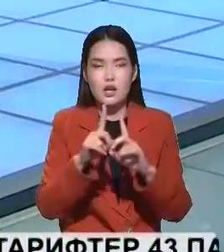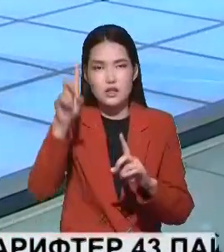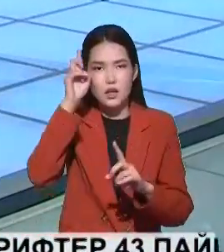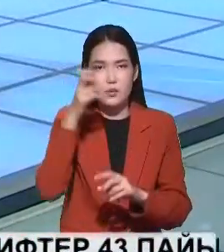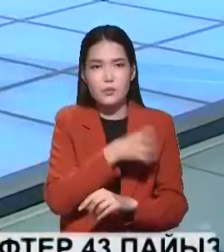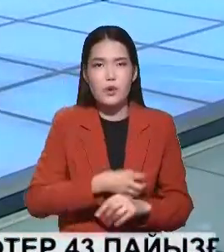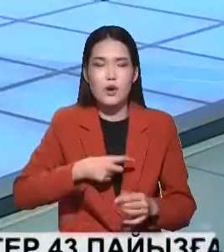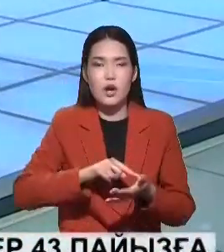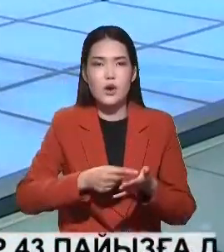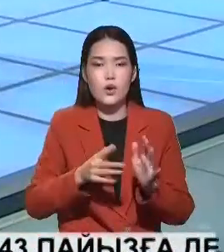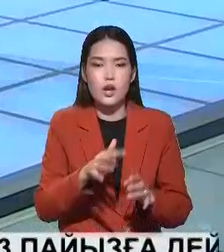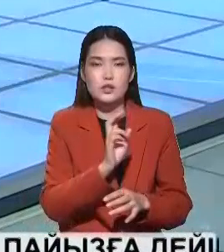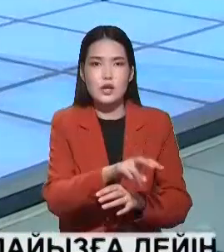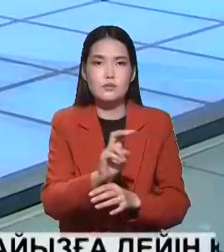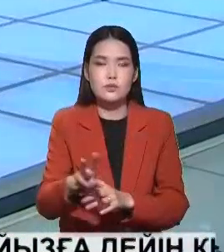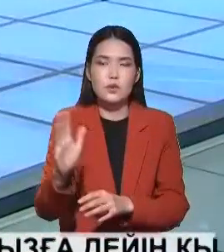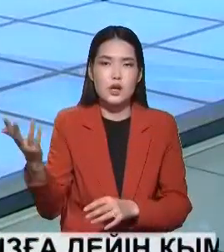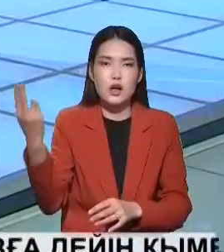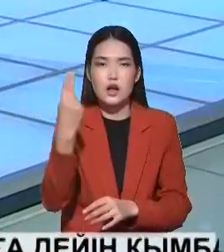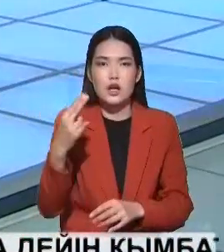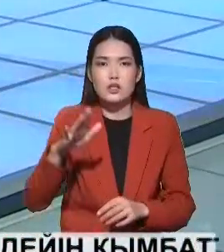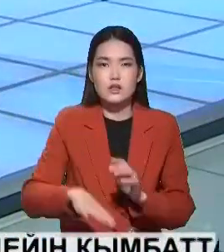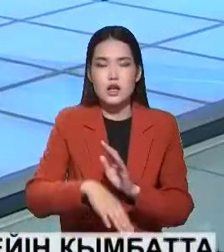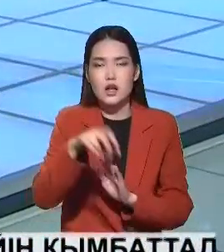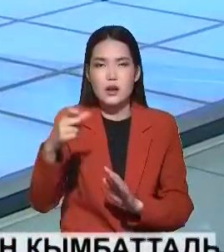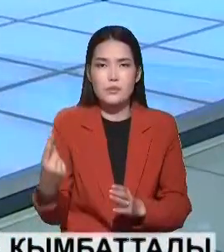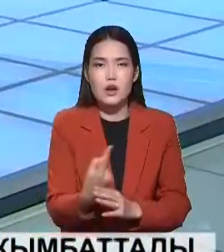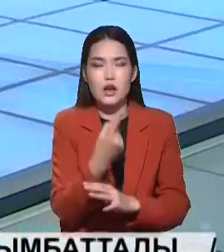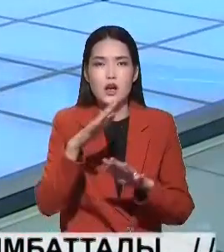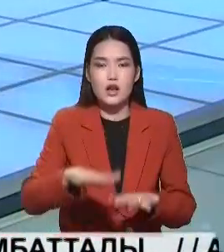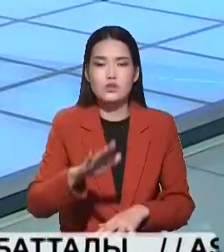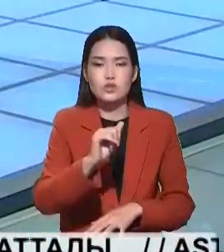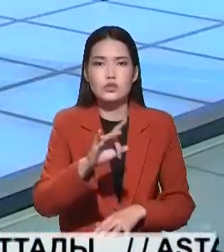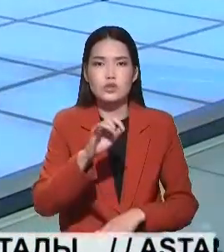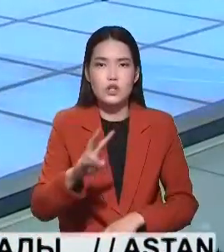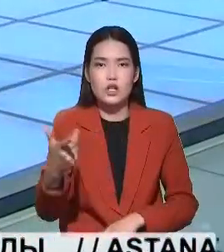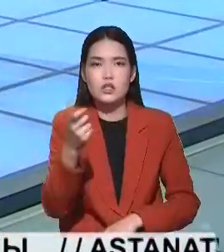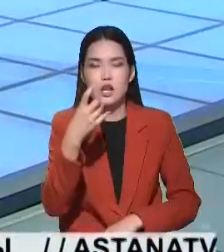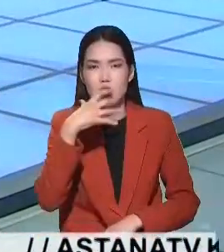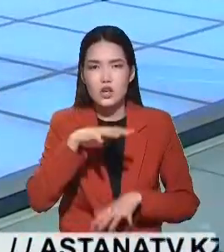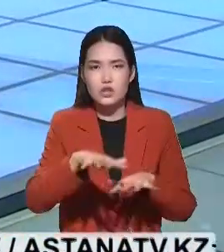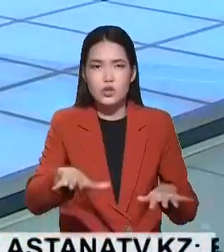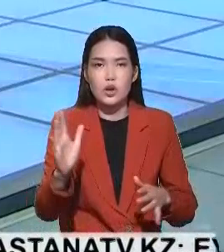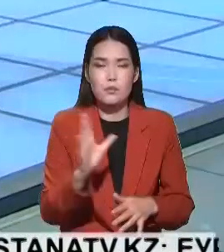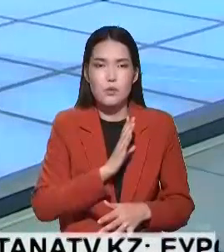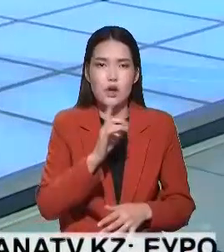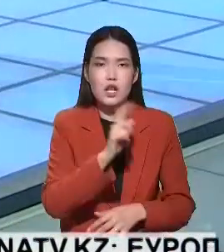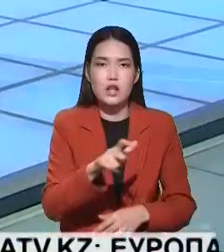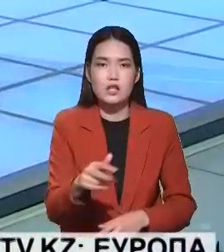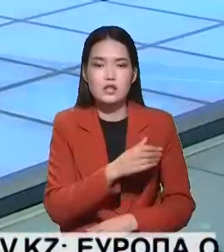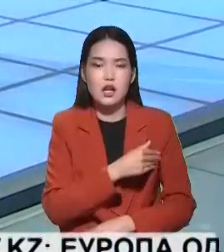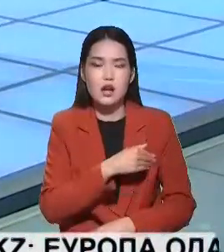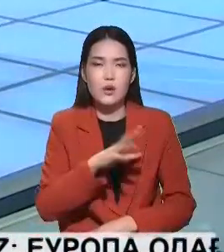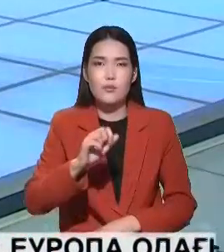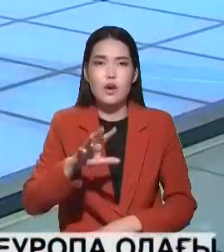бар нысандарды аралайды. Елордада бірқатар депутаттардың алғашқы нысаны Тұран газ жылу станциясы болды. Халық қалаулылары